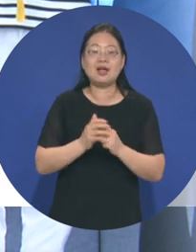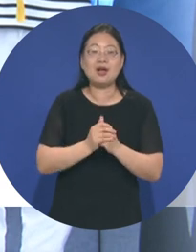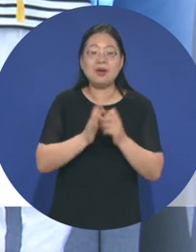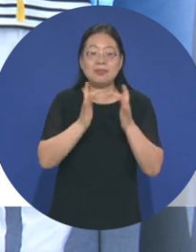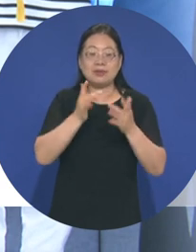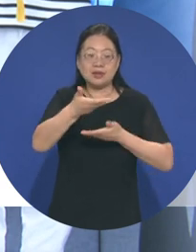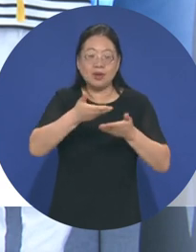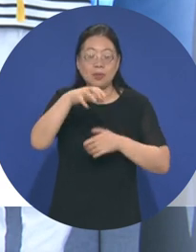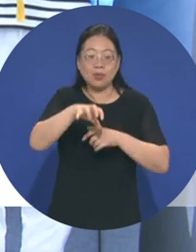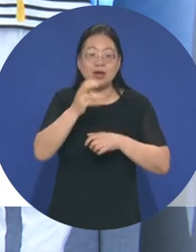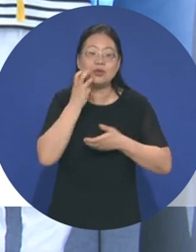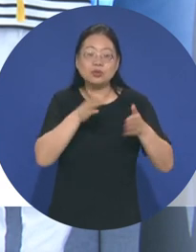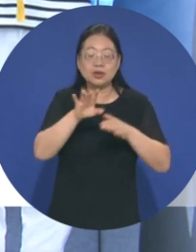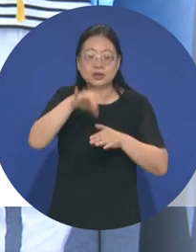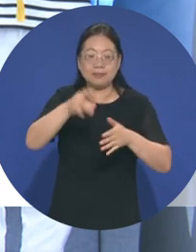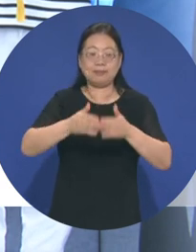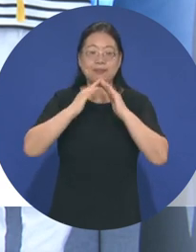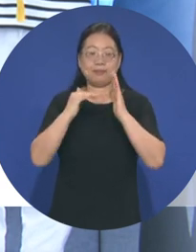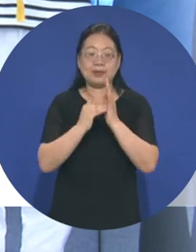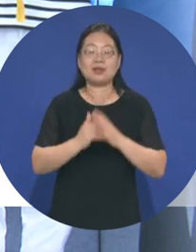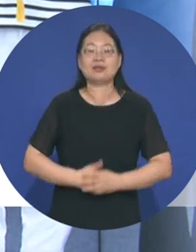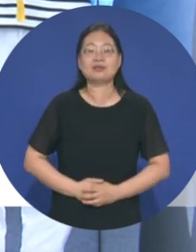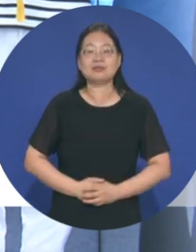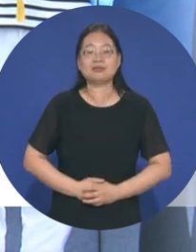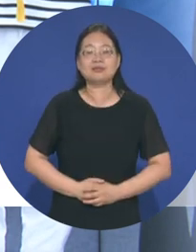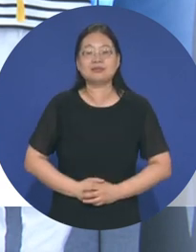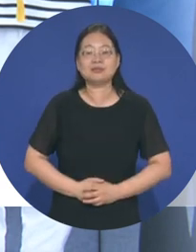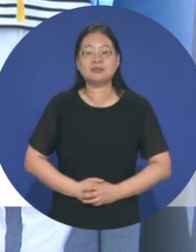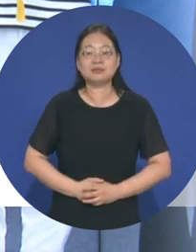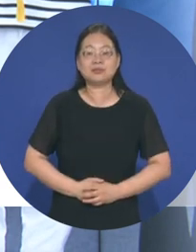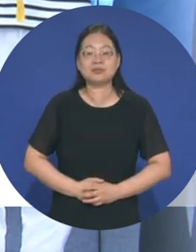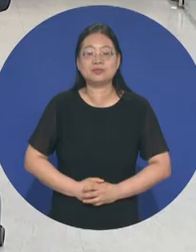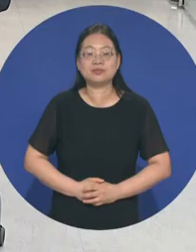경기도에 전국 최초로 조성됐습니다. 최창순 기자의 보도입니다.